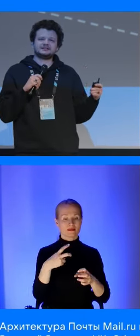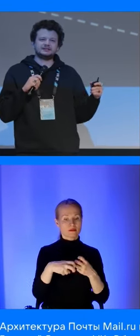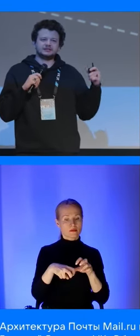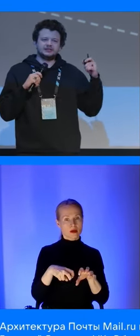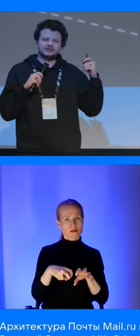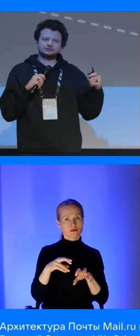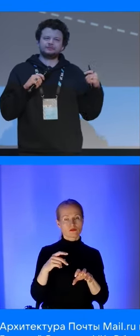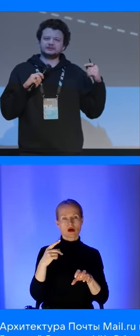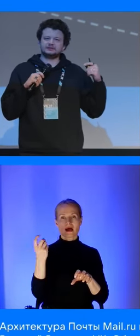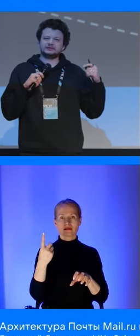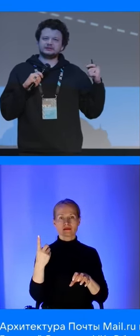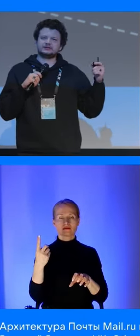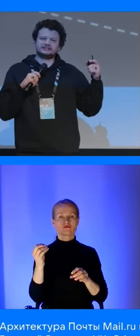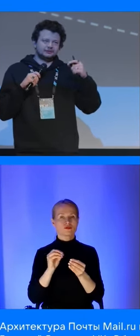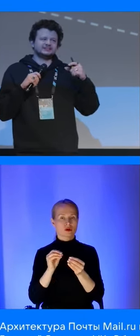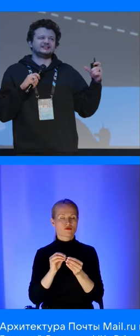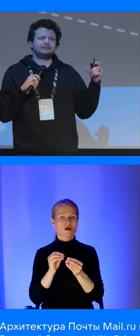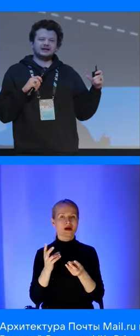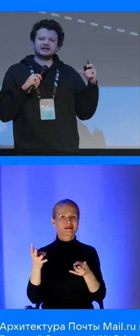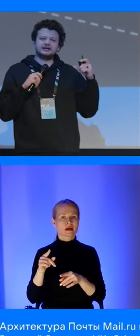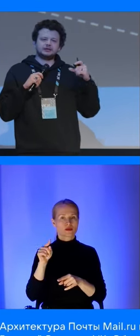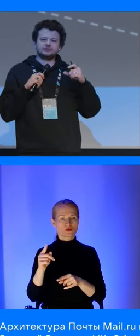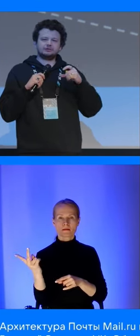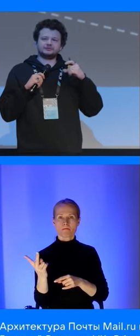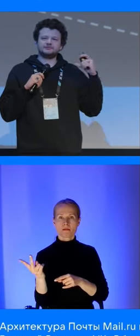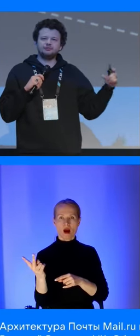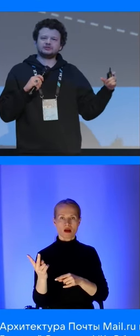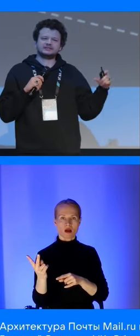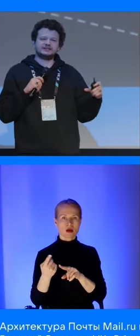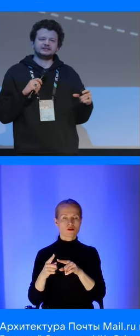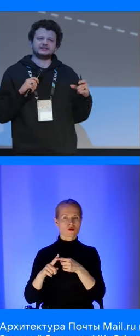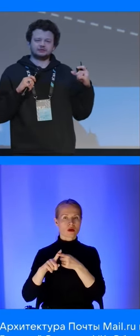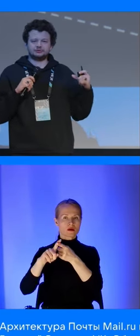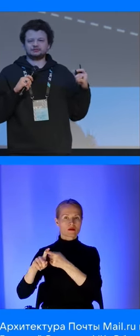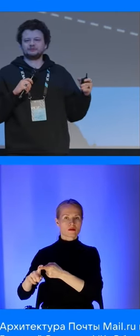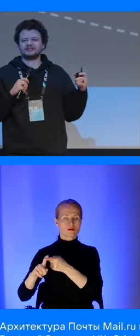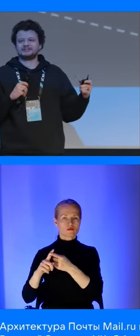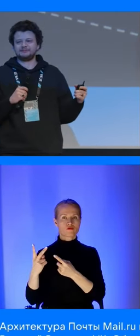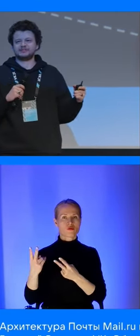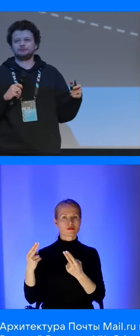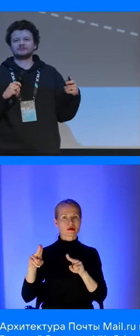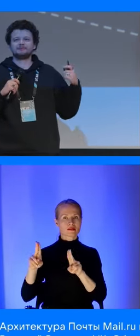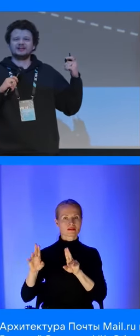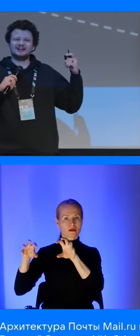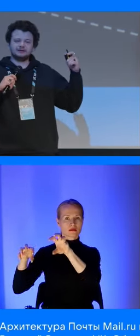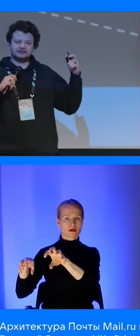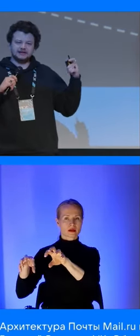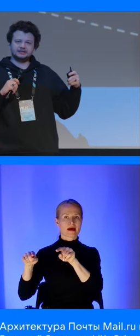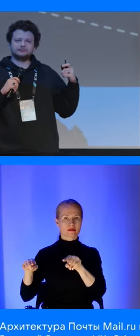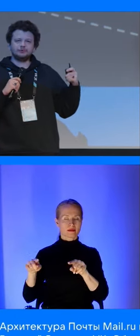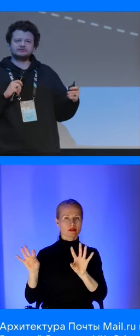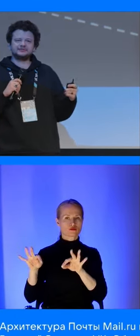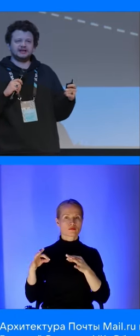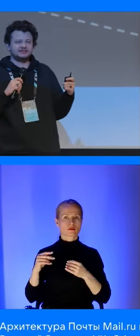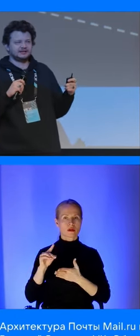один дата-центр, доступен, остается одна пара, которая находится в двух дата-центрах, которая доступна на запись. Таким образом,